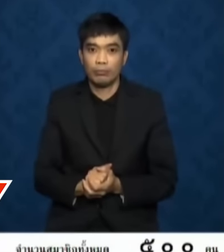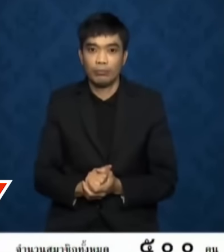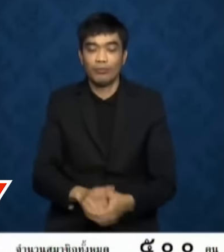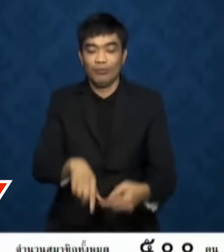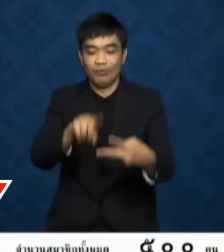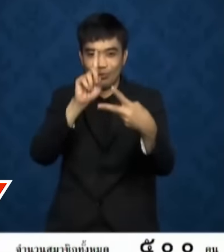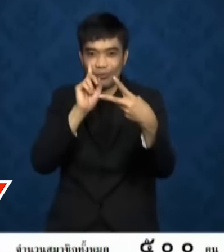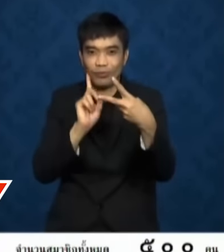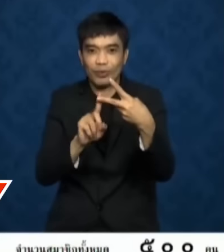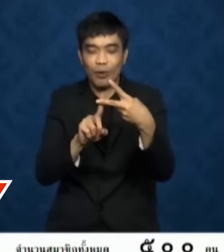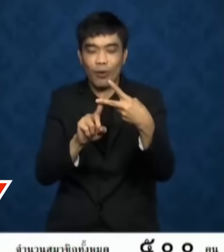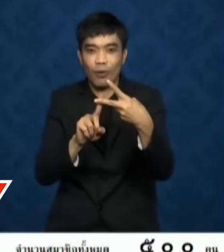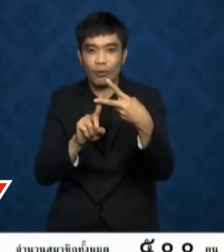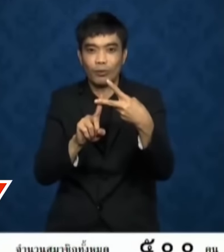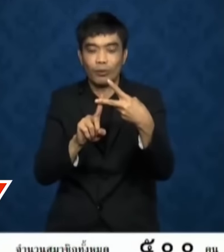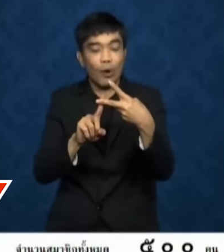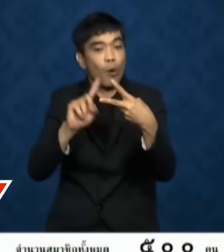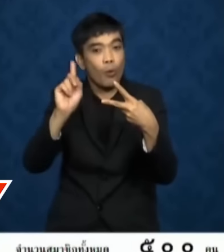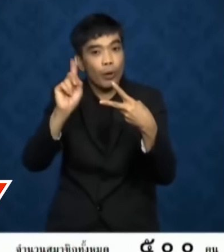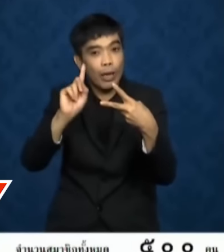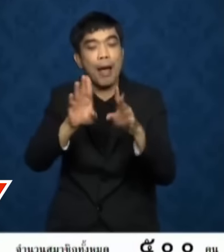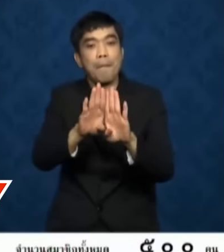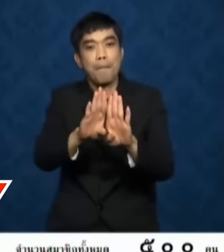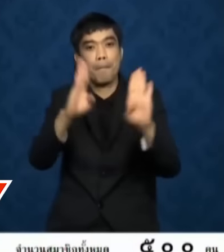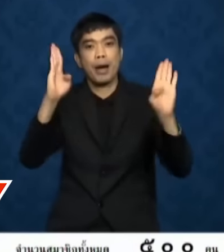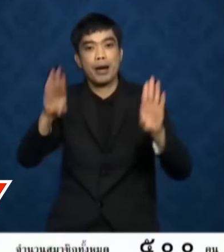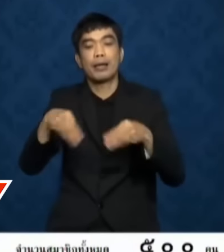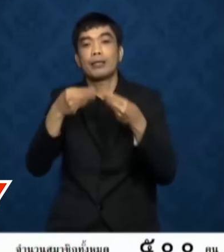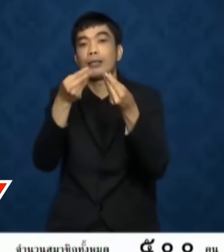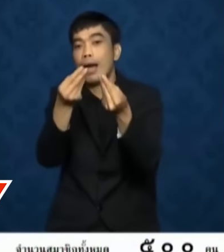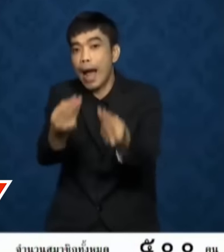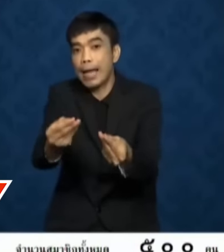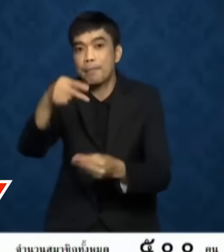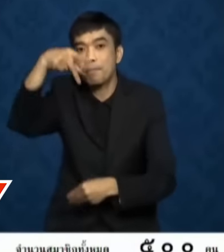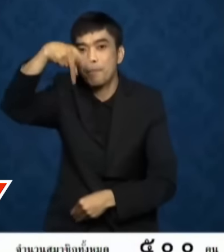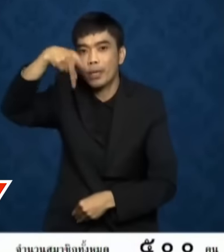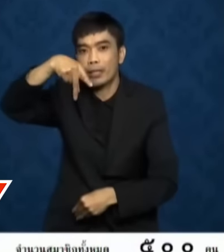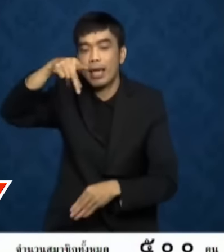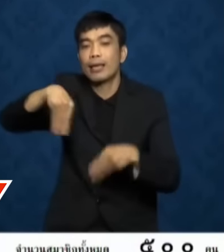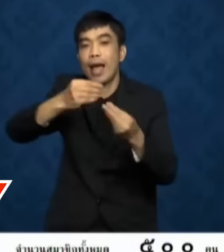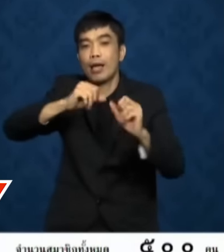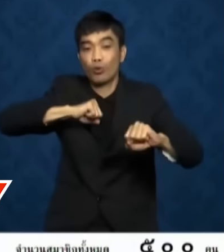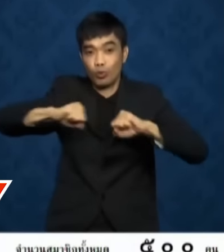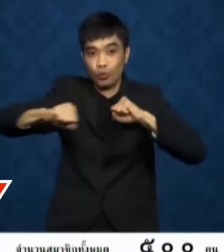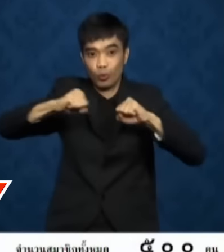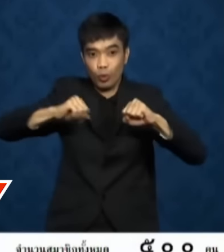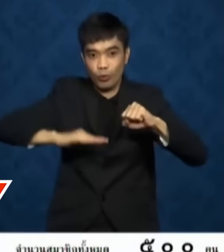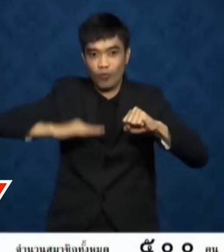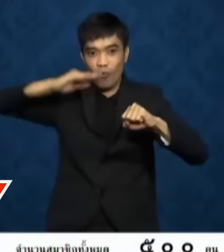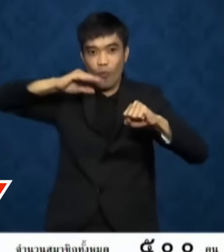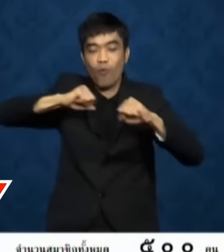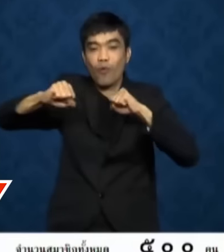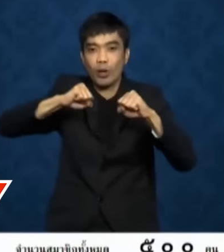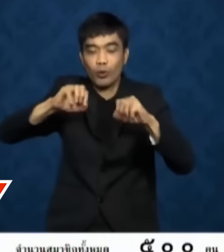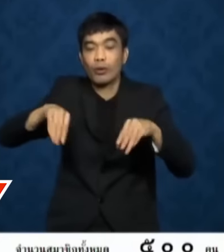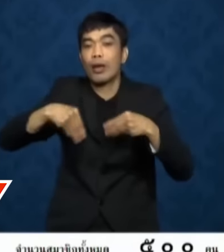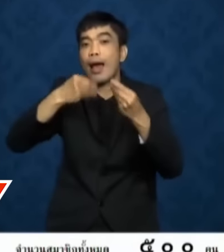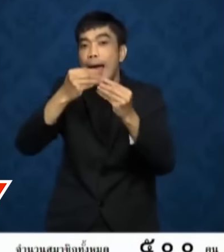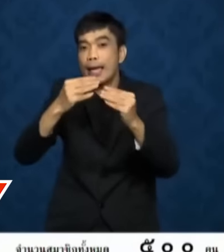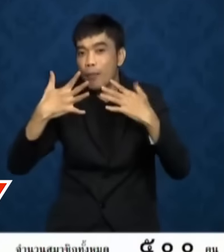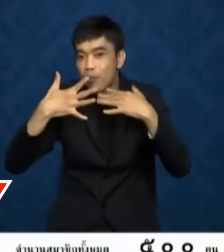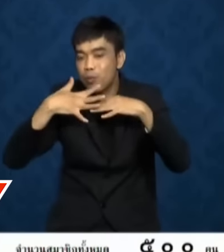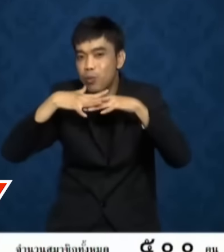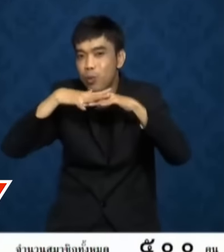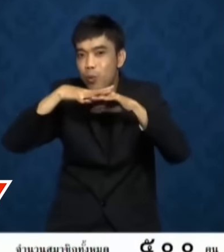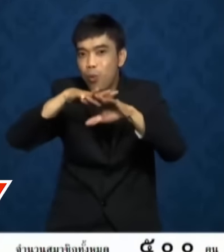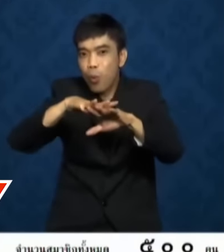นั่นคือการออกแบบพื้นที่พิเศษสำหรับเยาวชนที่จะเป็นสะพานเชื่อมที่มีประสิทธิภาพมากขึ้นระหว่างเยาวชนกับก